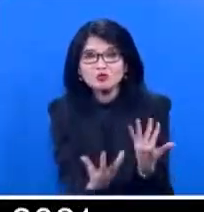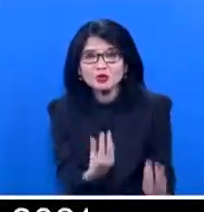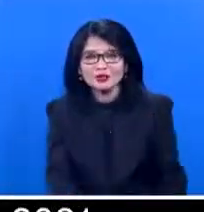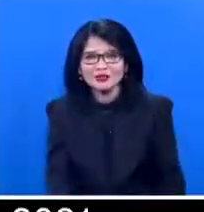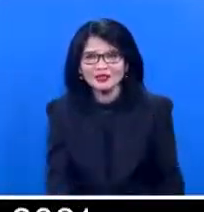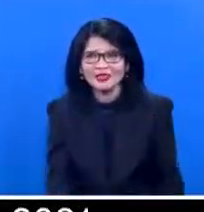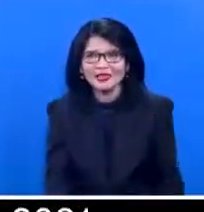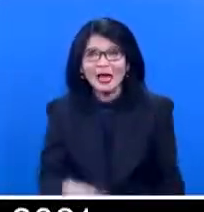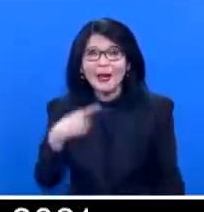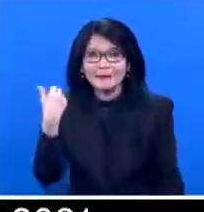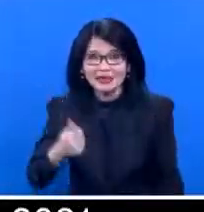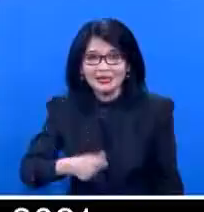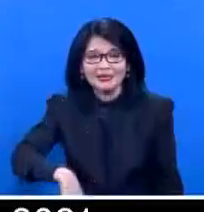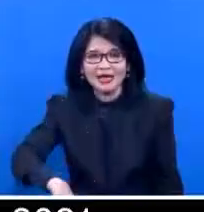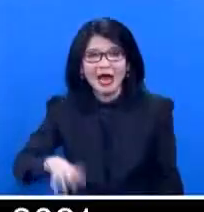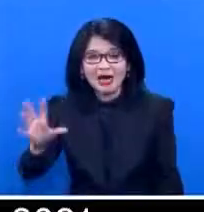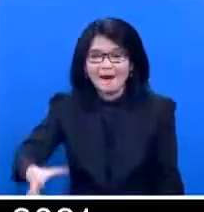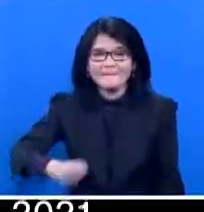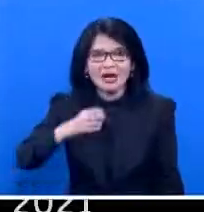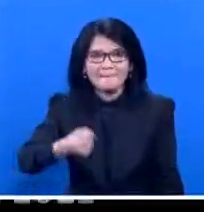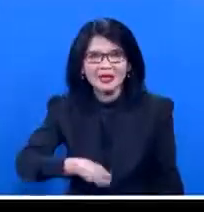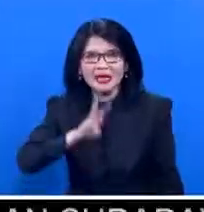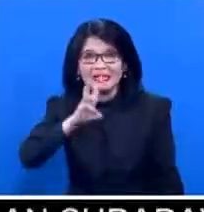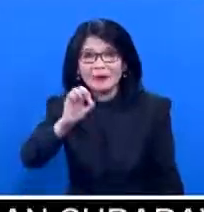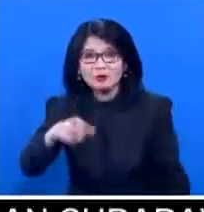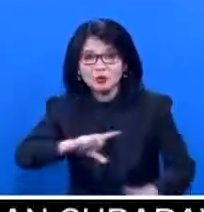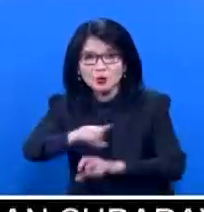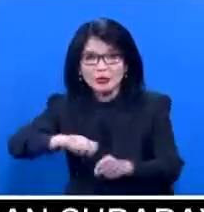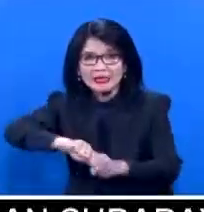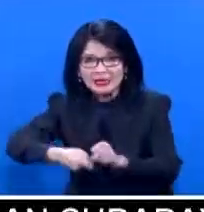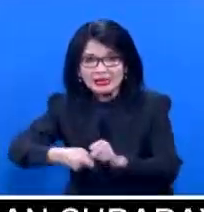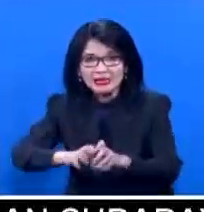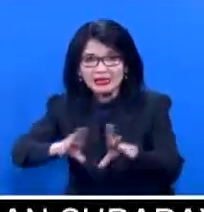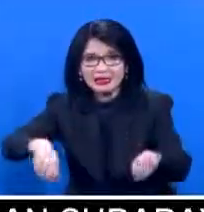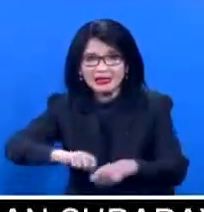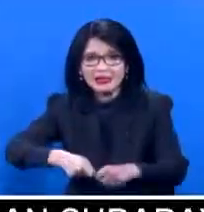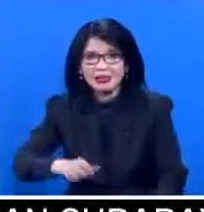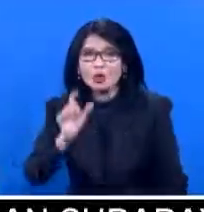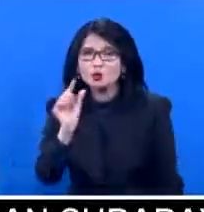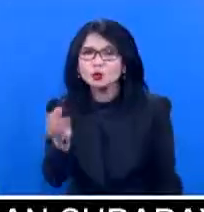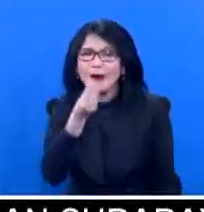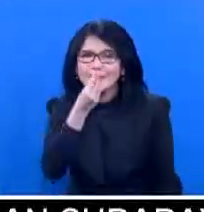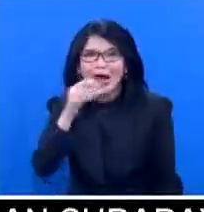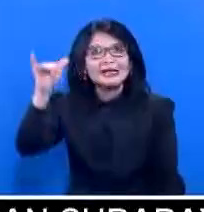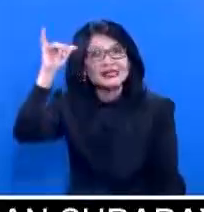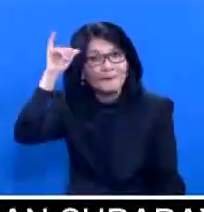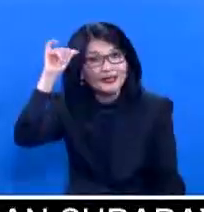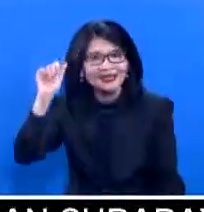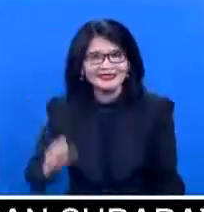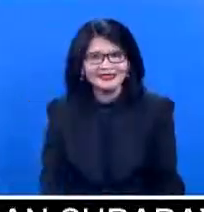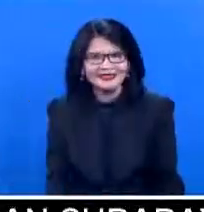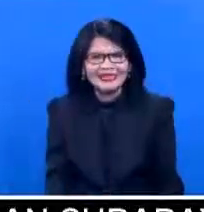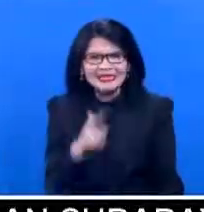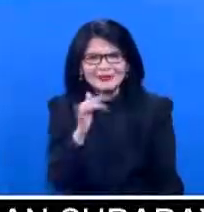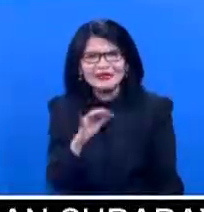Bapak ini akan mengambil sekitar 30 ikat rumput untuk nanti jadi pakan sapi. Penasaran seperti apa?